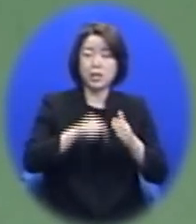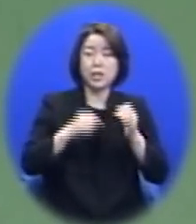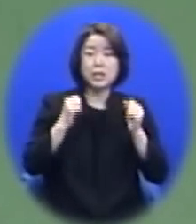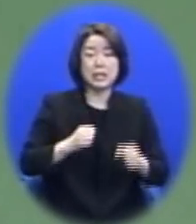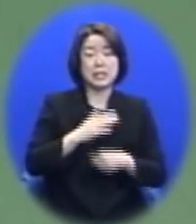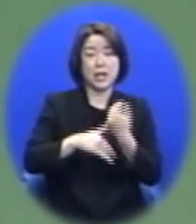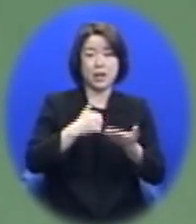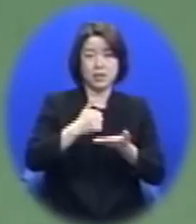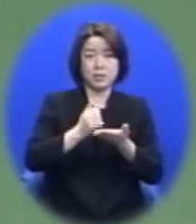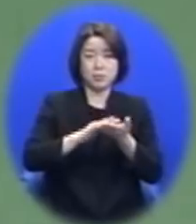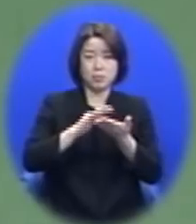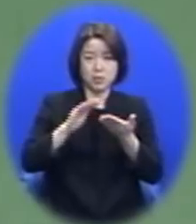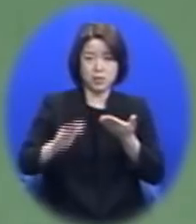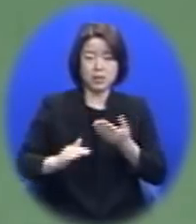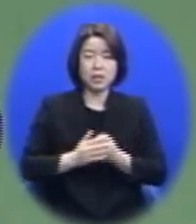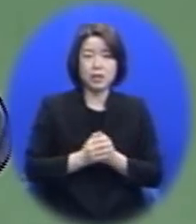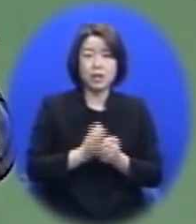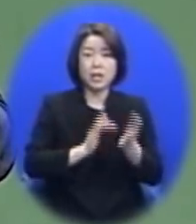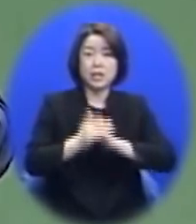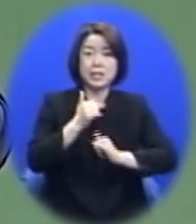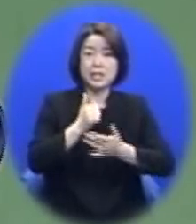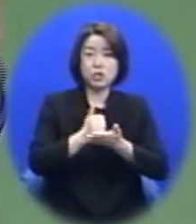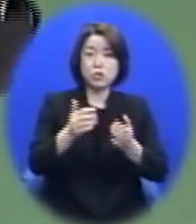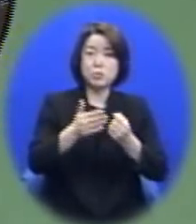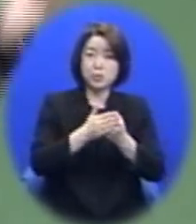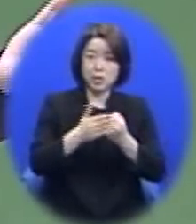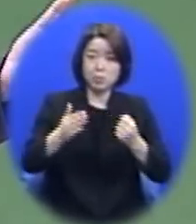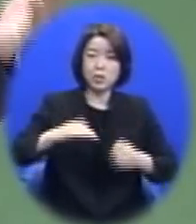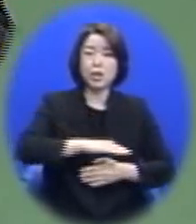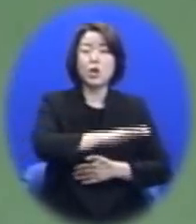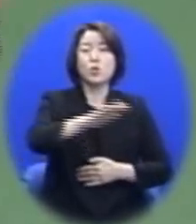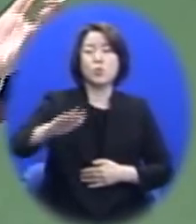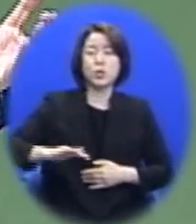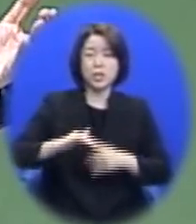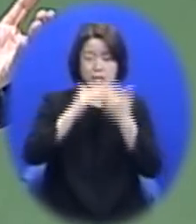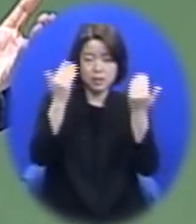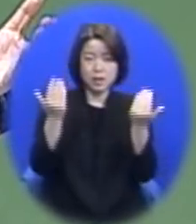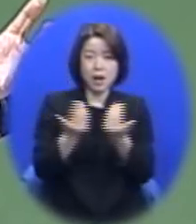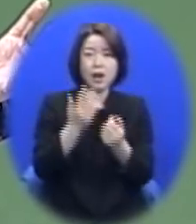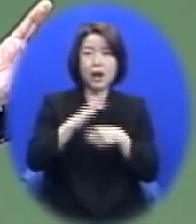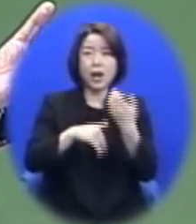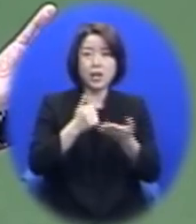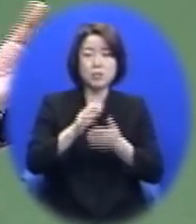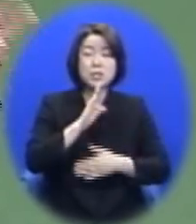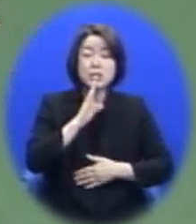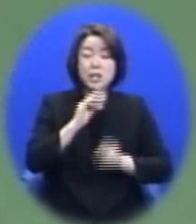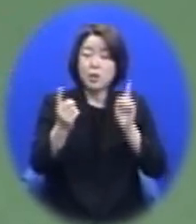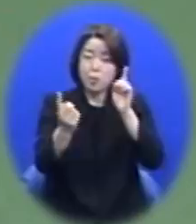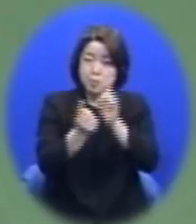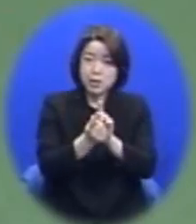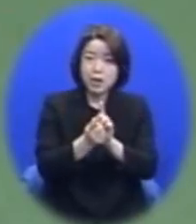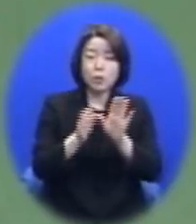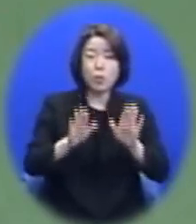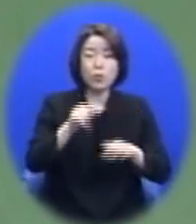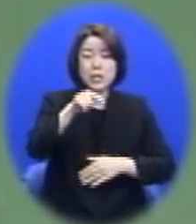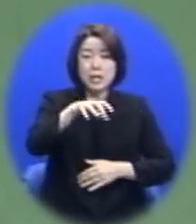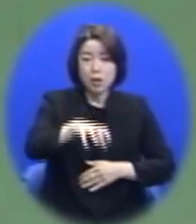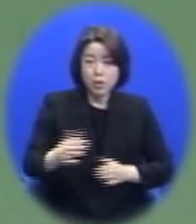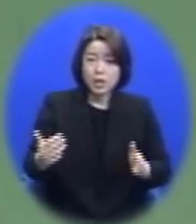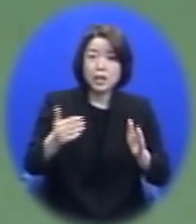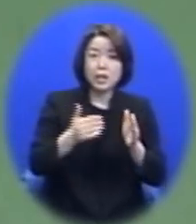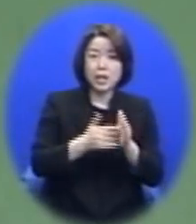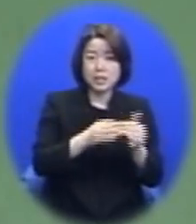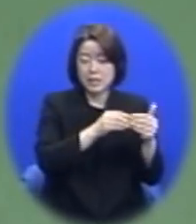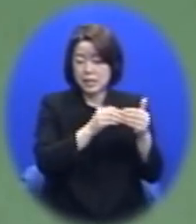하나님이세요. 예수님 때문에 우리는 다 하나님을 실제로 만나고 그리고 오늘 여기까지도 이끌림을